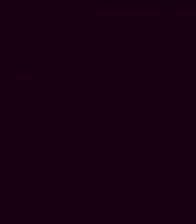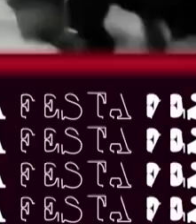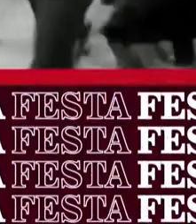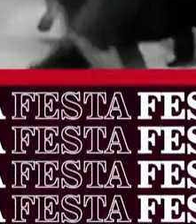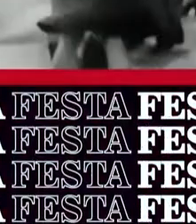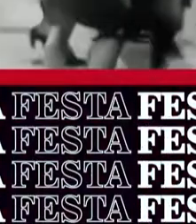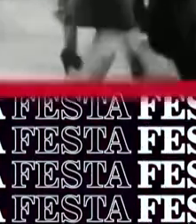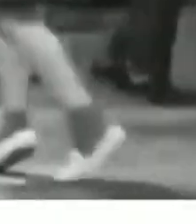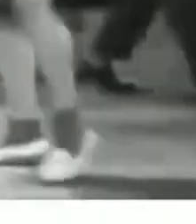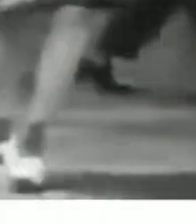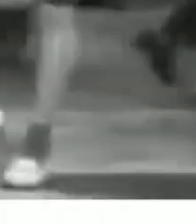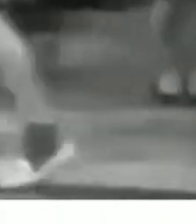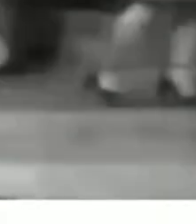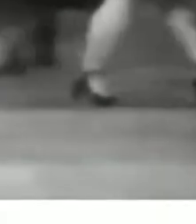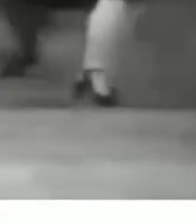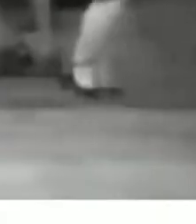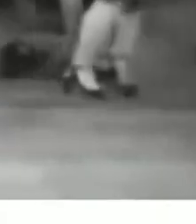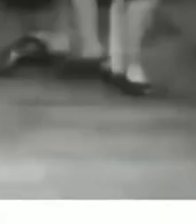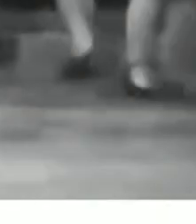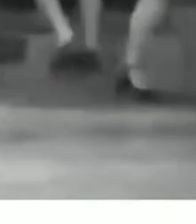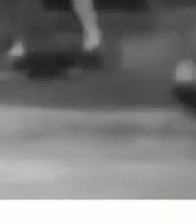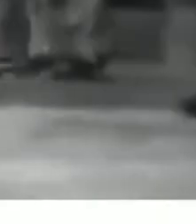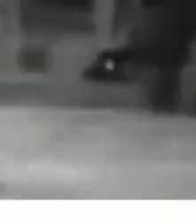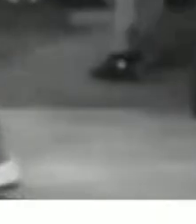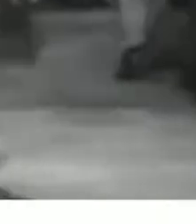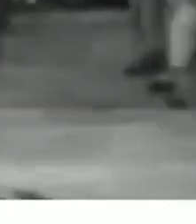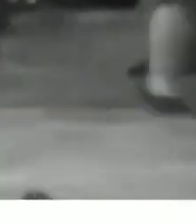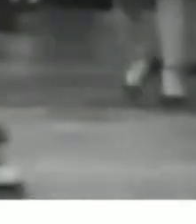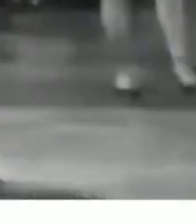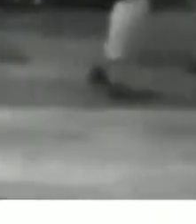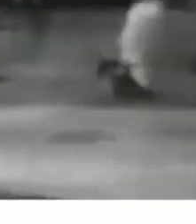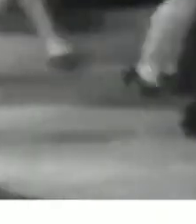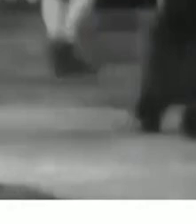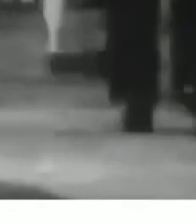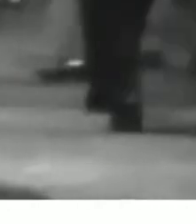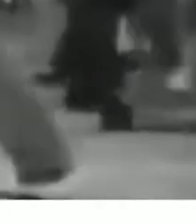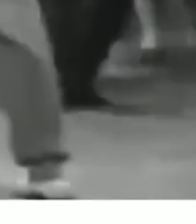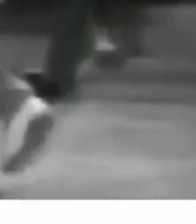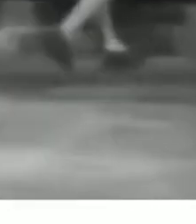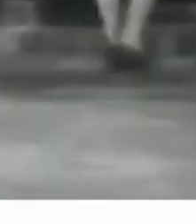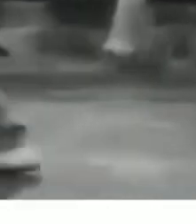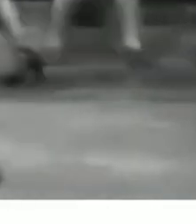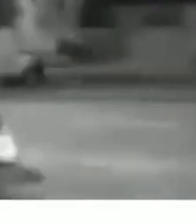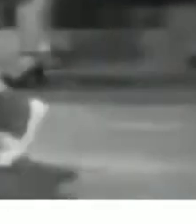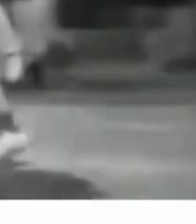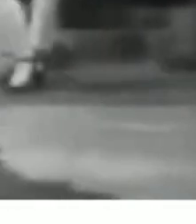Benvinguts a la festa de la promoció UPF 2020, amb l'Òscar Dalmau i la Maria Rovira.